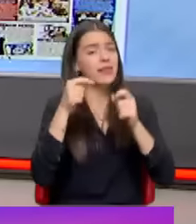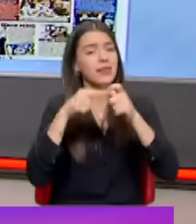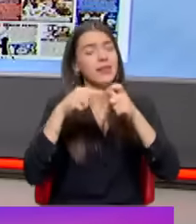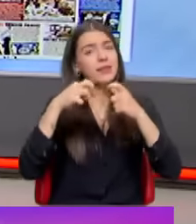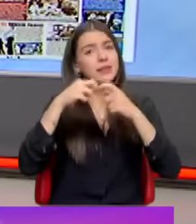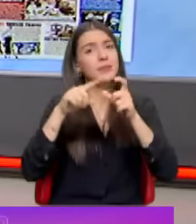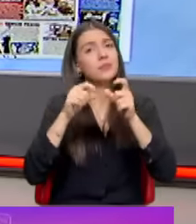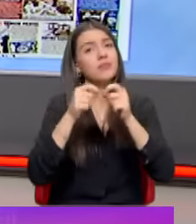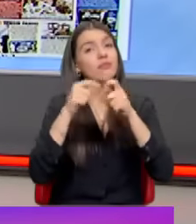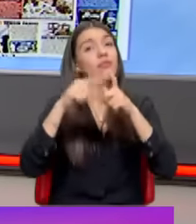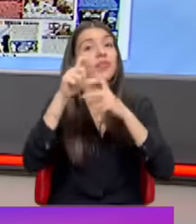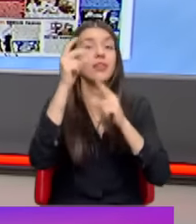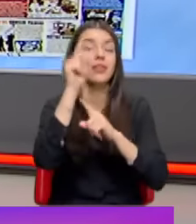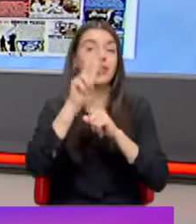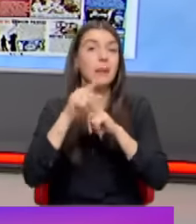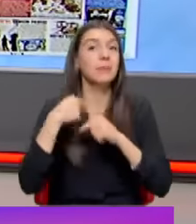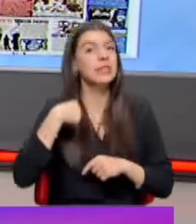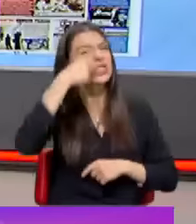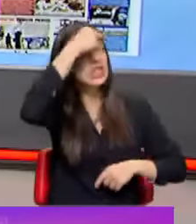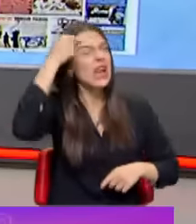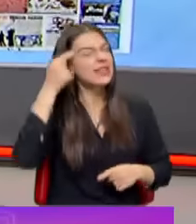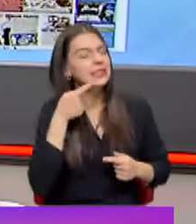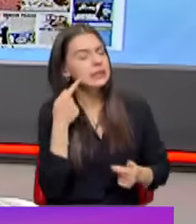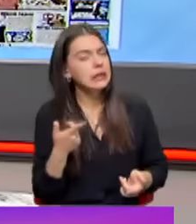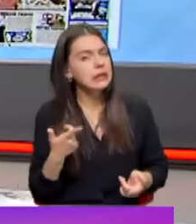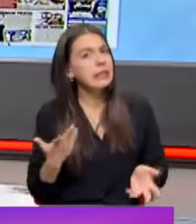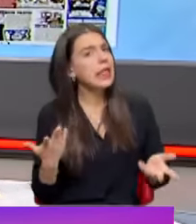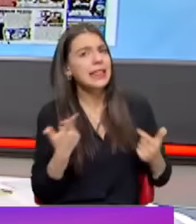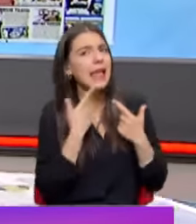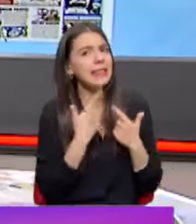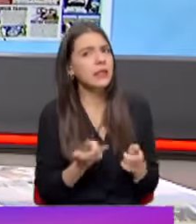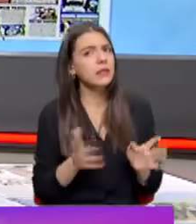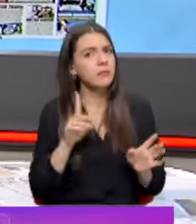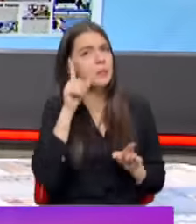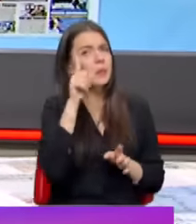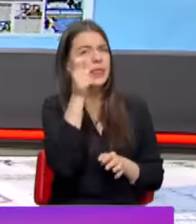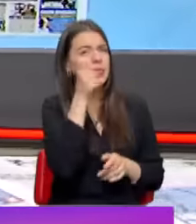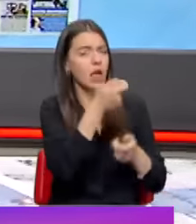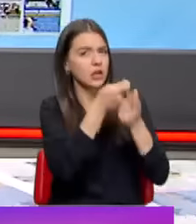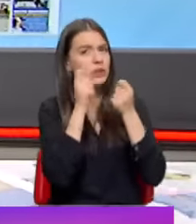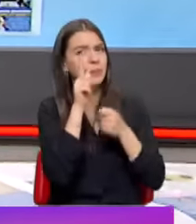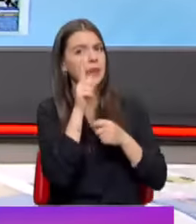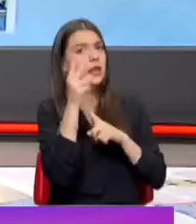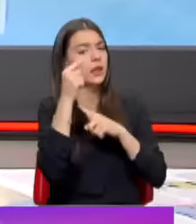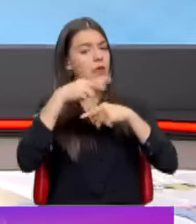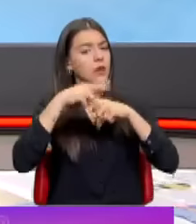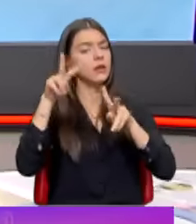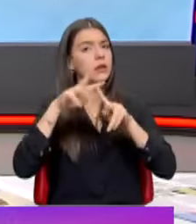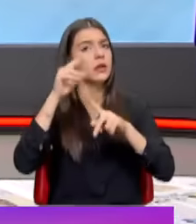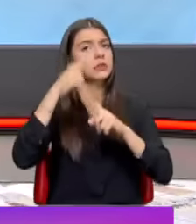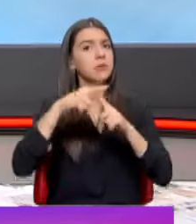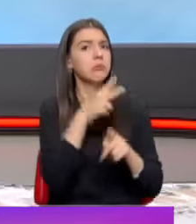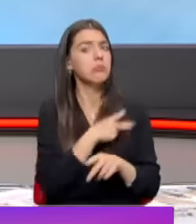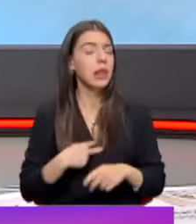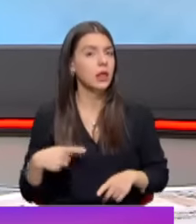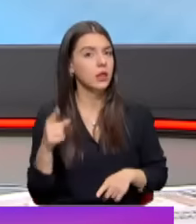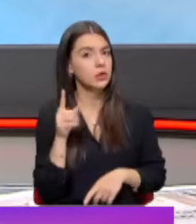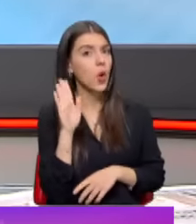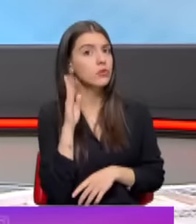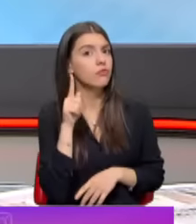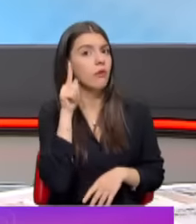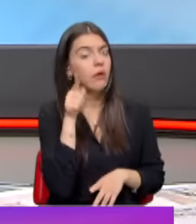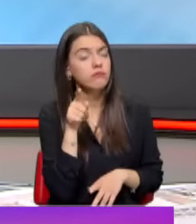şanslı olanlardanız dedi. Acaba neden dedi diye. Bir de dikkat çekici bir detay İzmit Belediyesi'nden geldi. İzmit Belediye